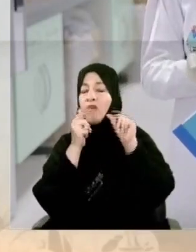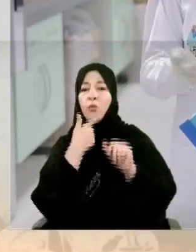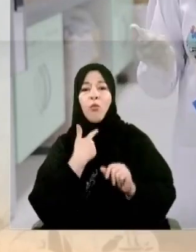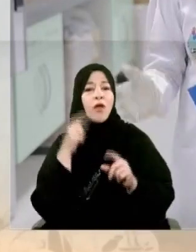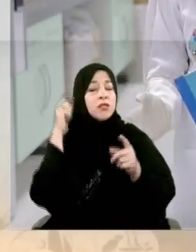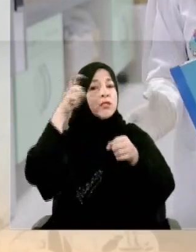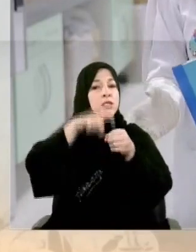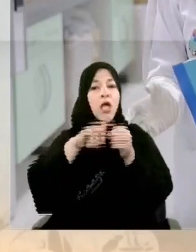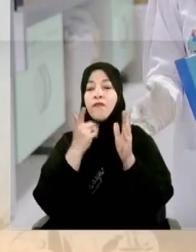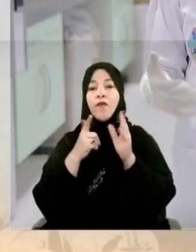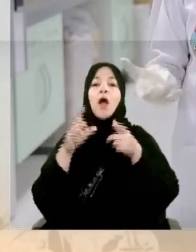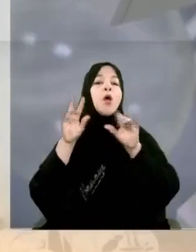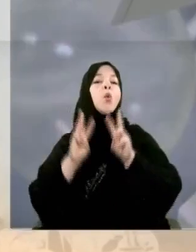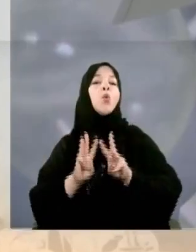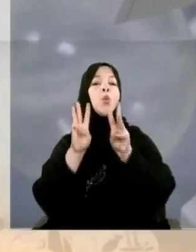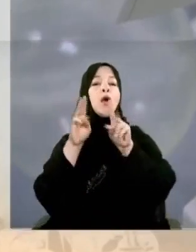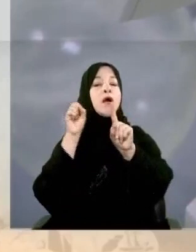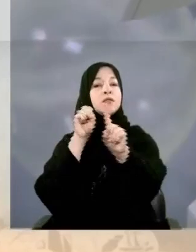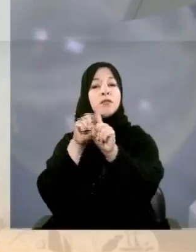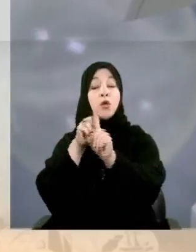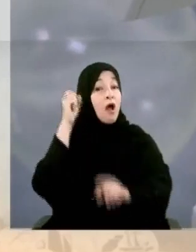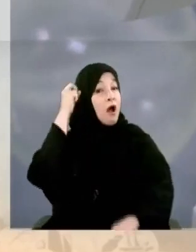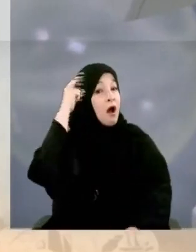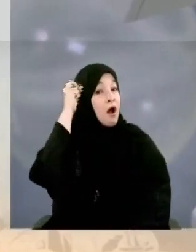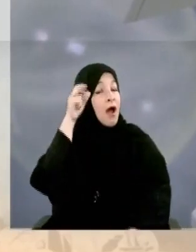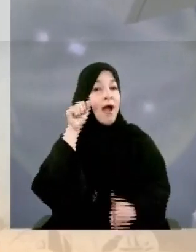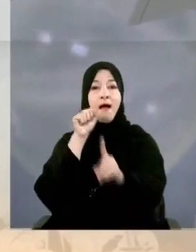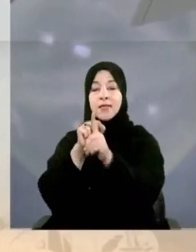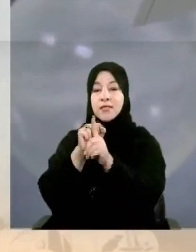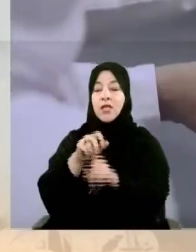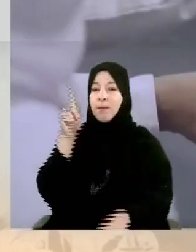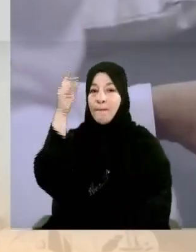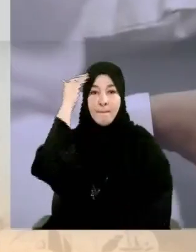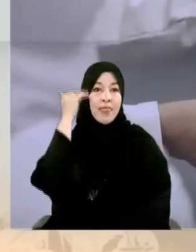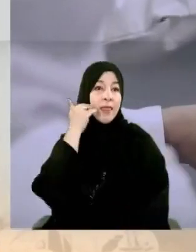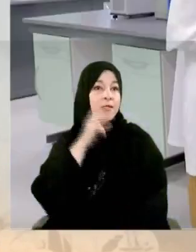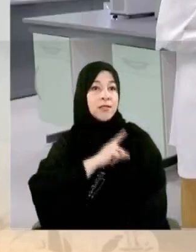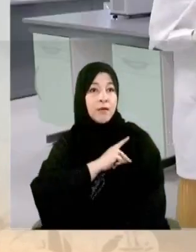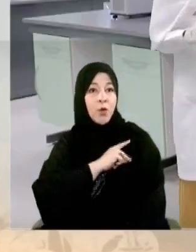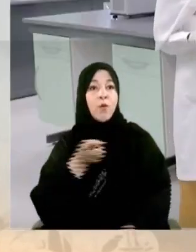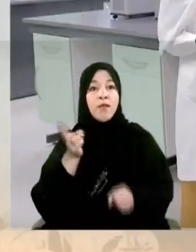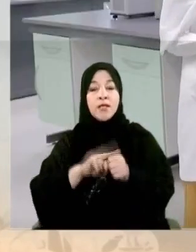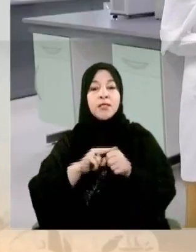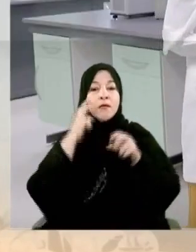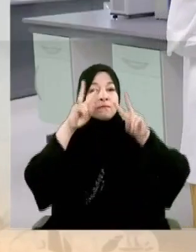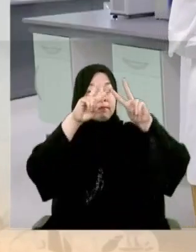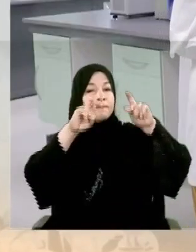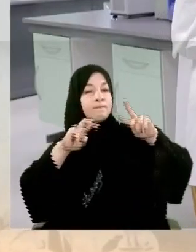والترشح لهذه المسابقة عبر طرح الأفكار العلمية لابتكارات الطالبات. بعد ذلك يتم عملية